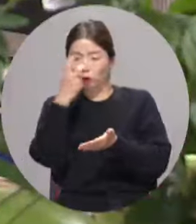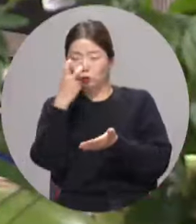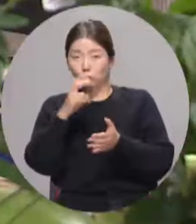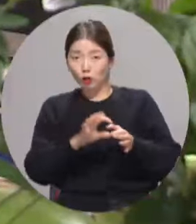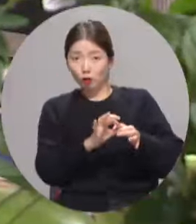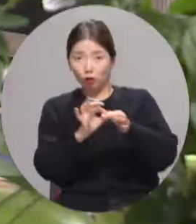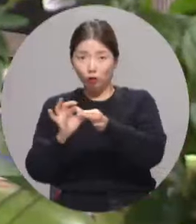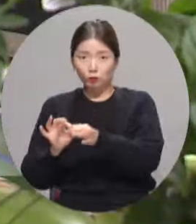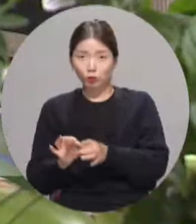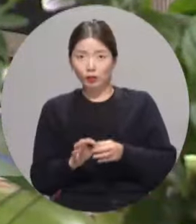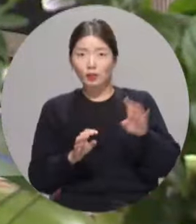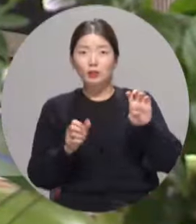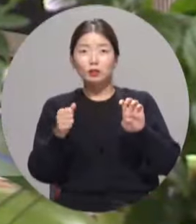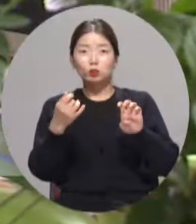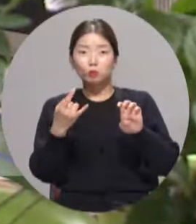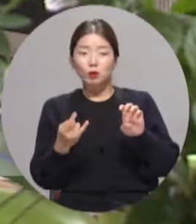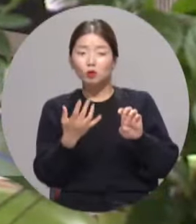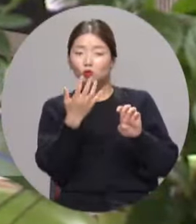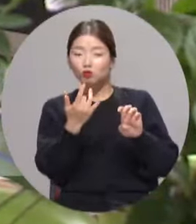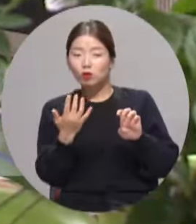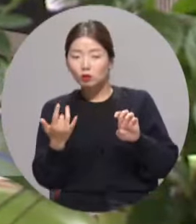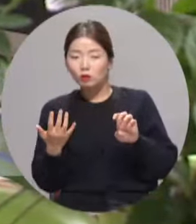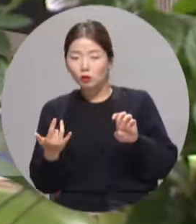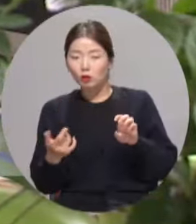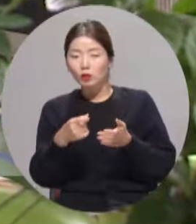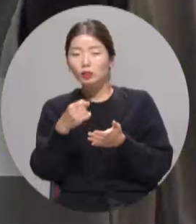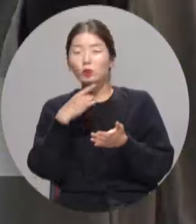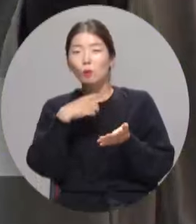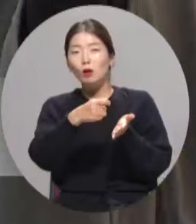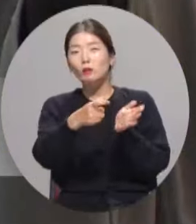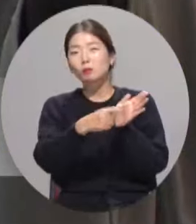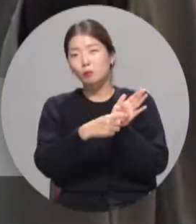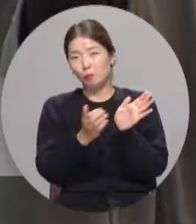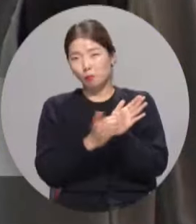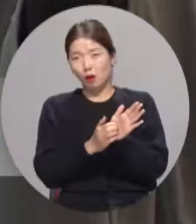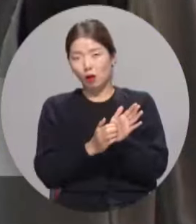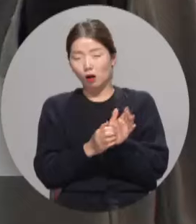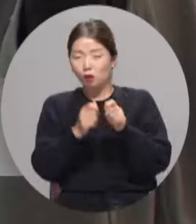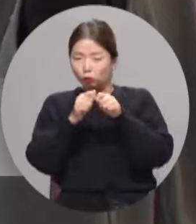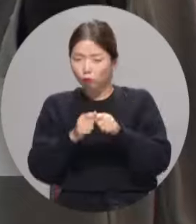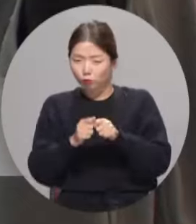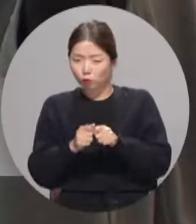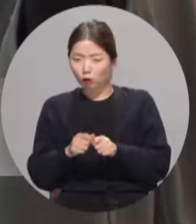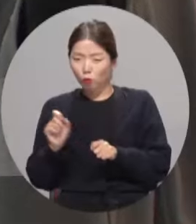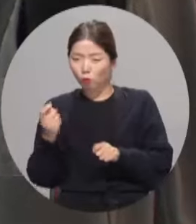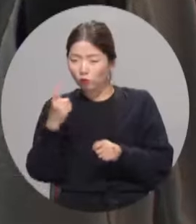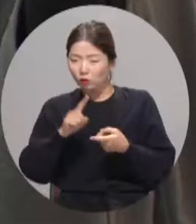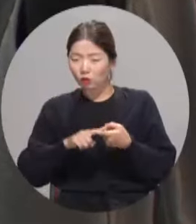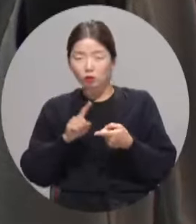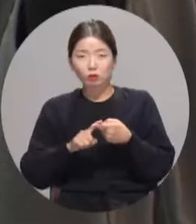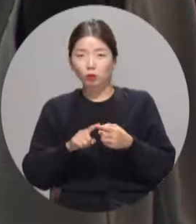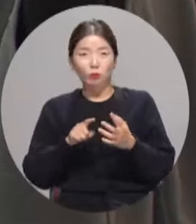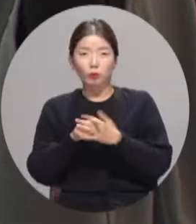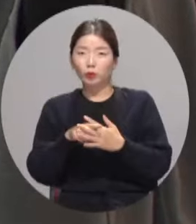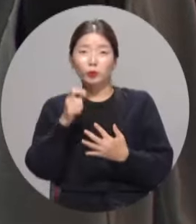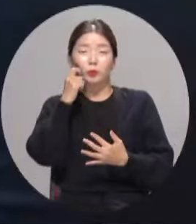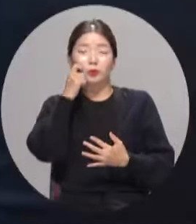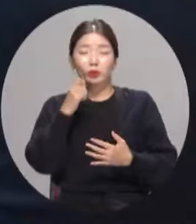통해 40회 생기부가 누락됐다는 기록만 남아있을 뿐 자세한 분실 경위는 알 수